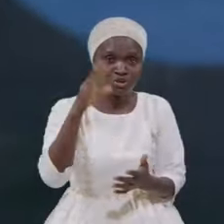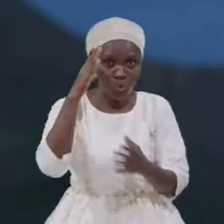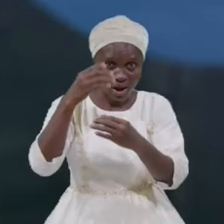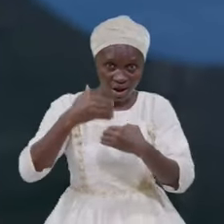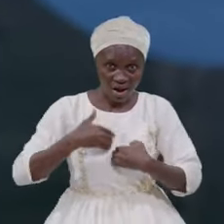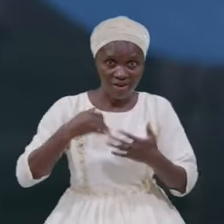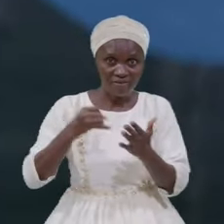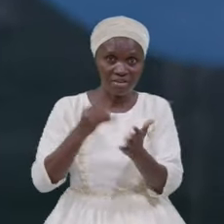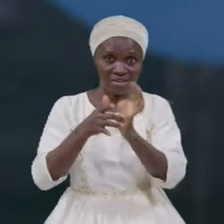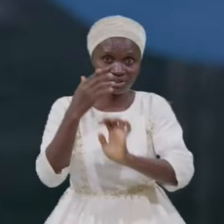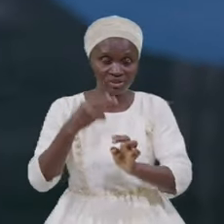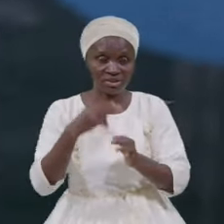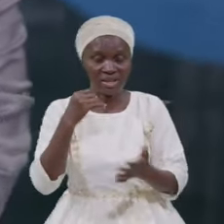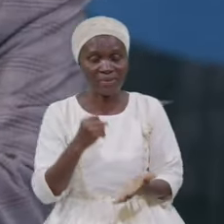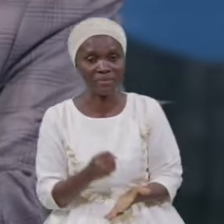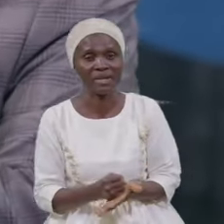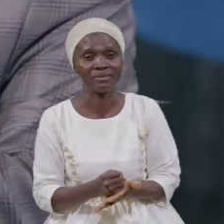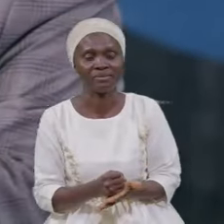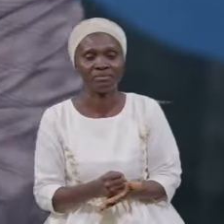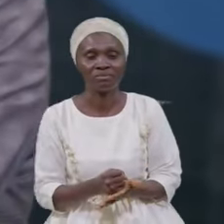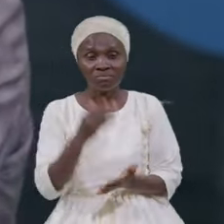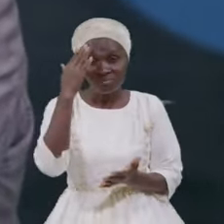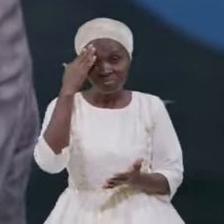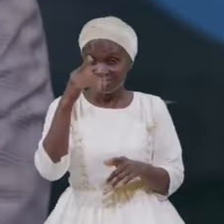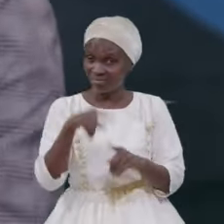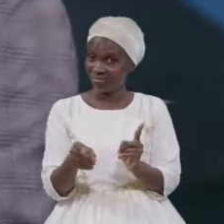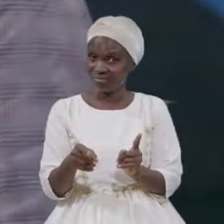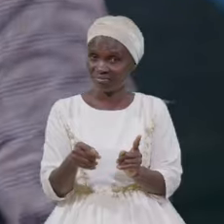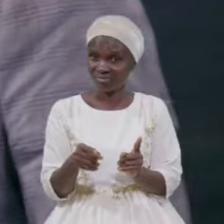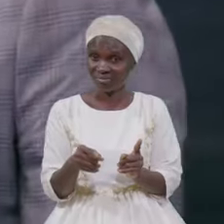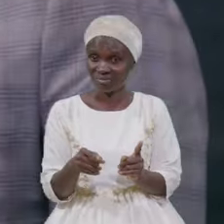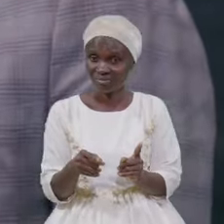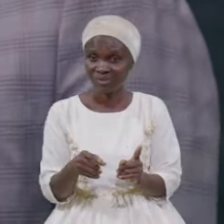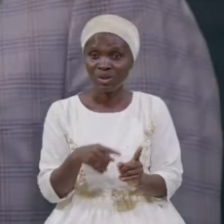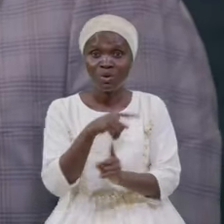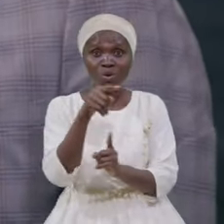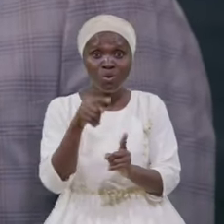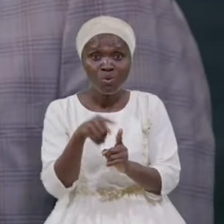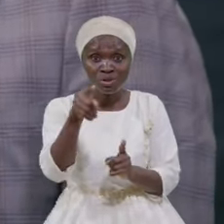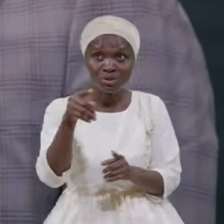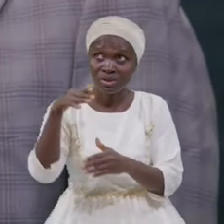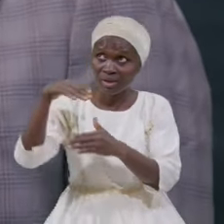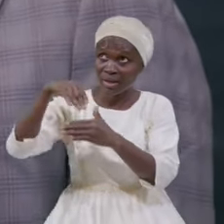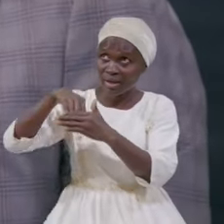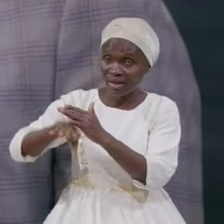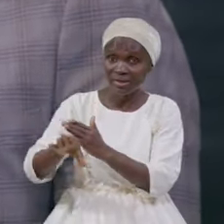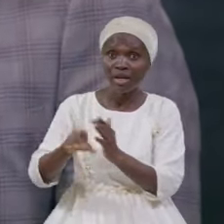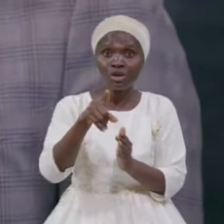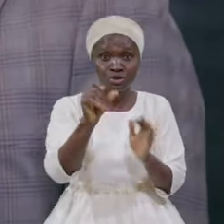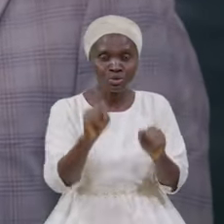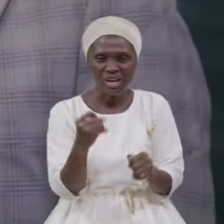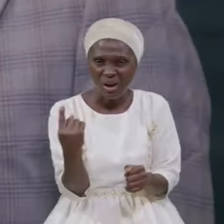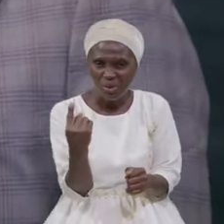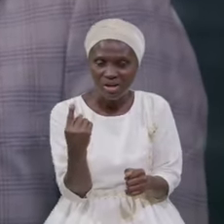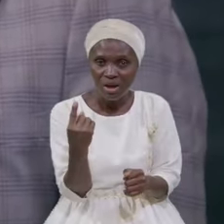Mais, quand tu entres, tu ne peux entrer qu'avec le Sauveur. Toi et le